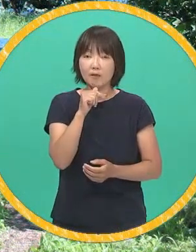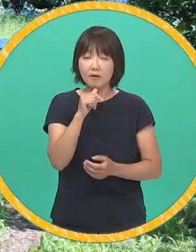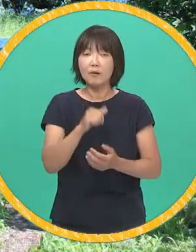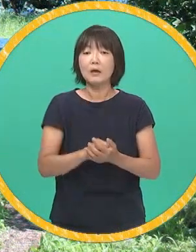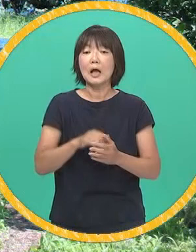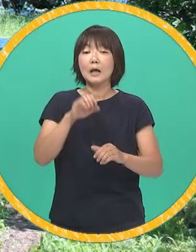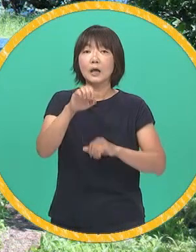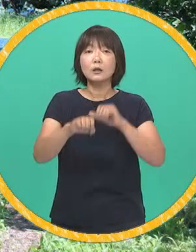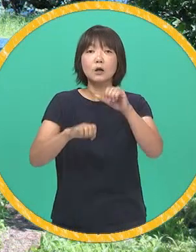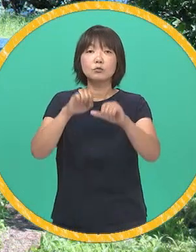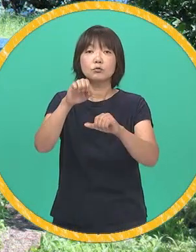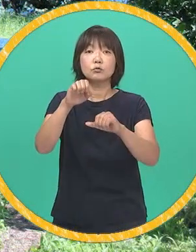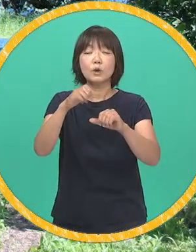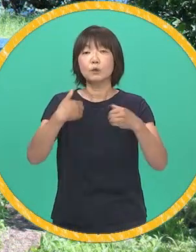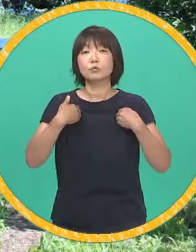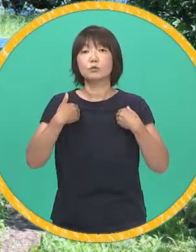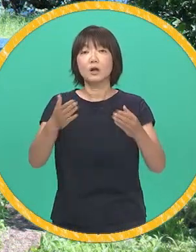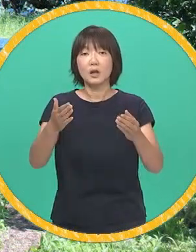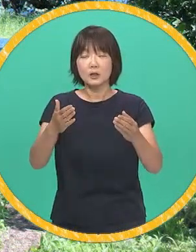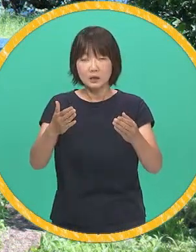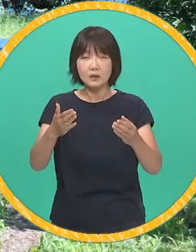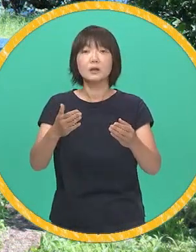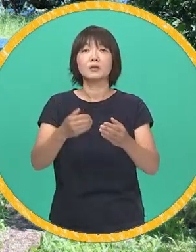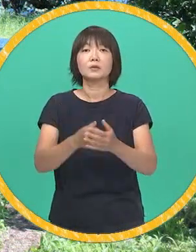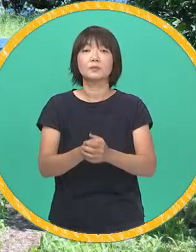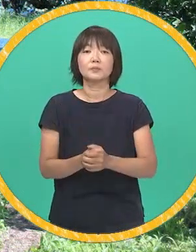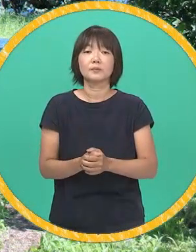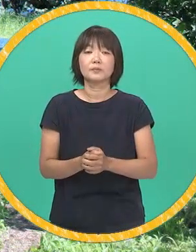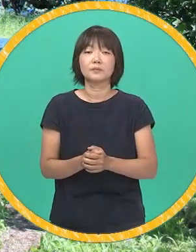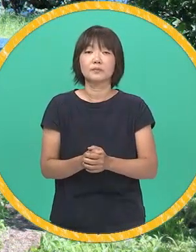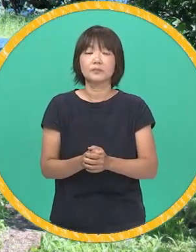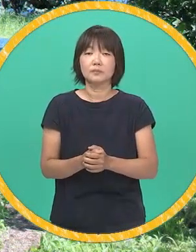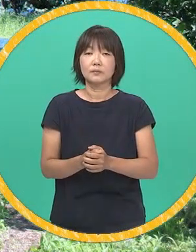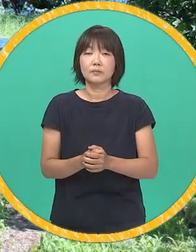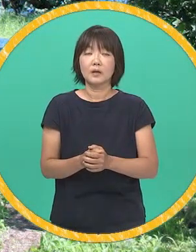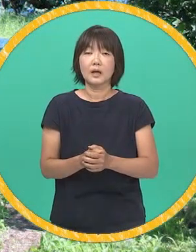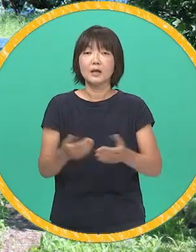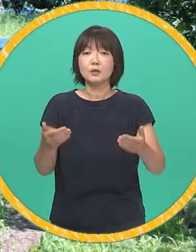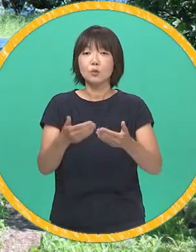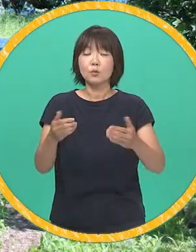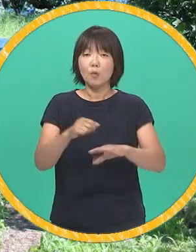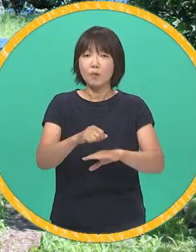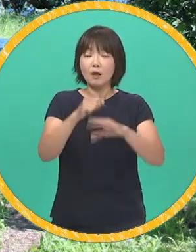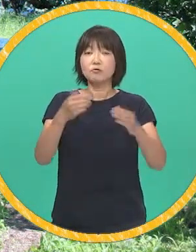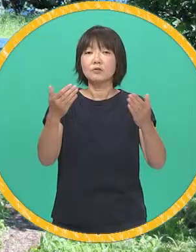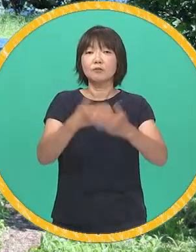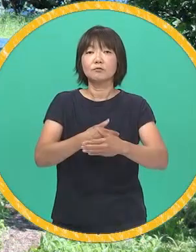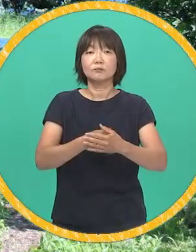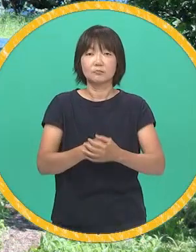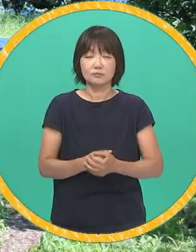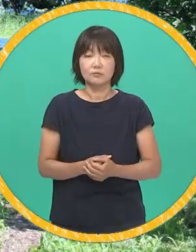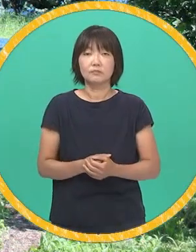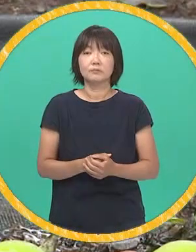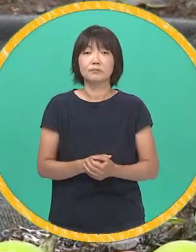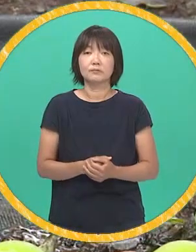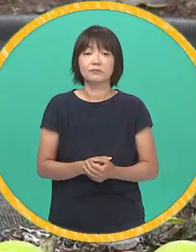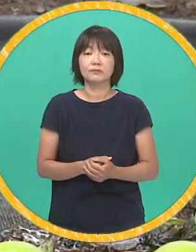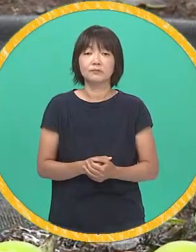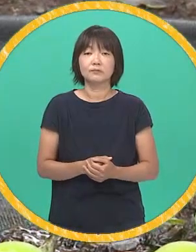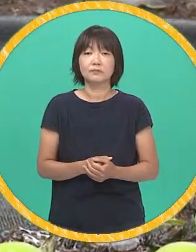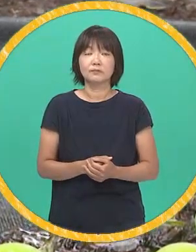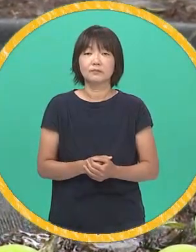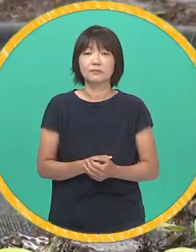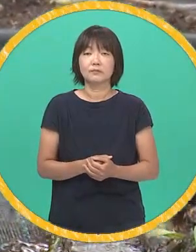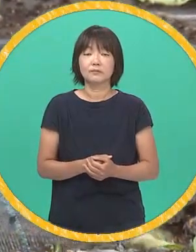たら脚立のらの部てもこれぞlc とイブ祖業を軽減されますねそうですねだいぶ楽になりますねまた